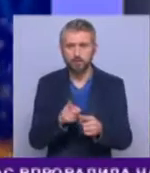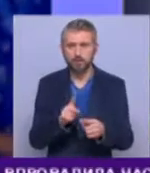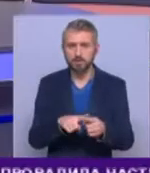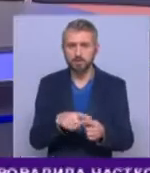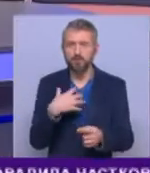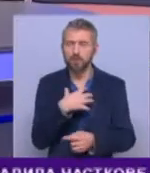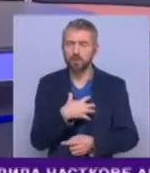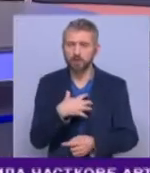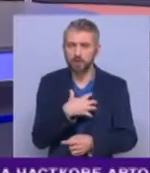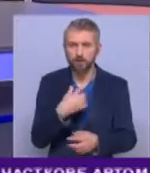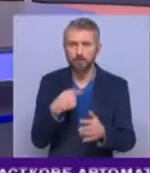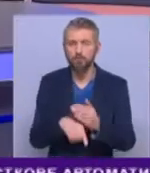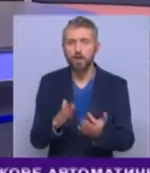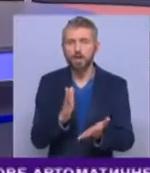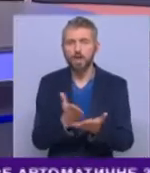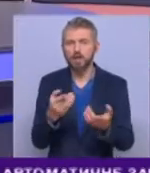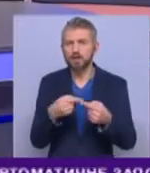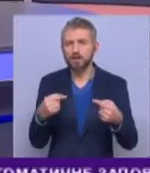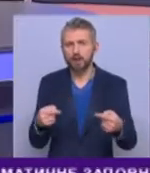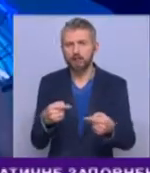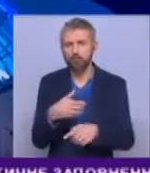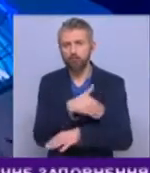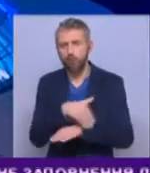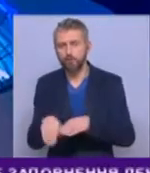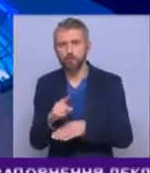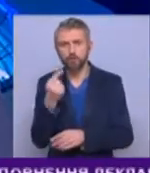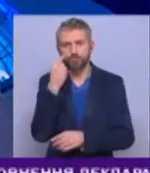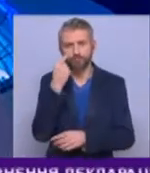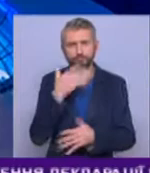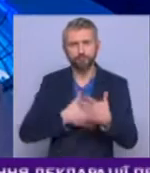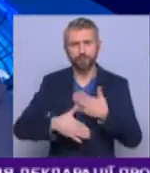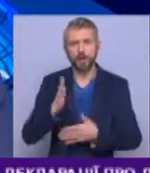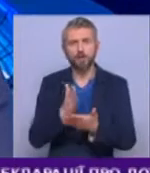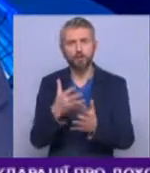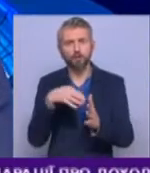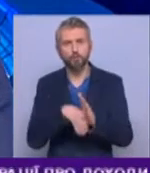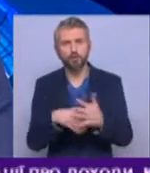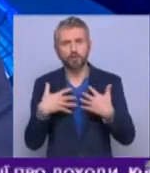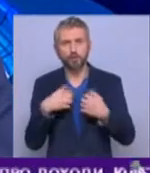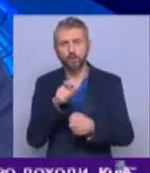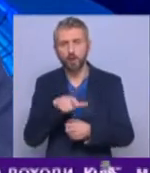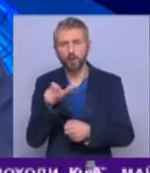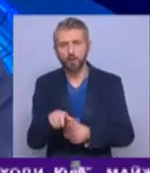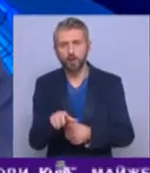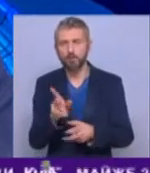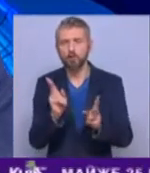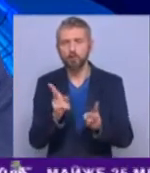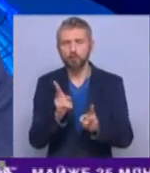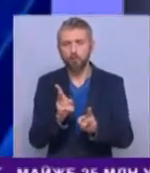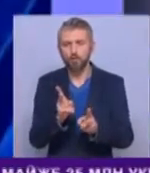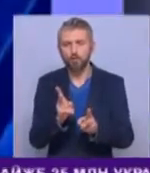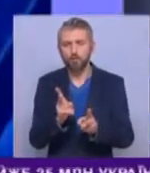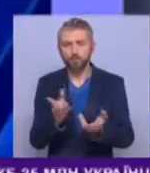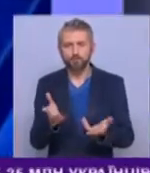досить актуальне, абсолютно, бо питання. Є якісь речі, ну, зовнішні, це щоб око милувало, а є внутрішні, здоров'я людей, які безпосередньо в